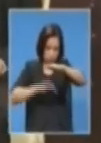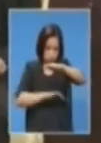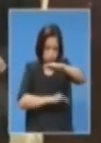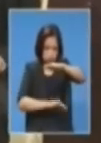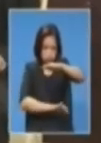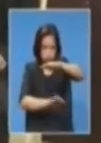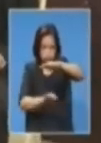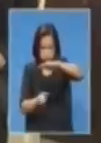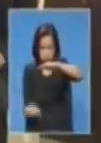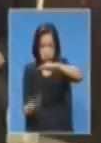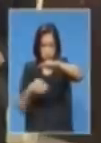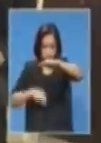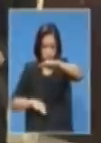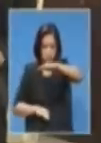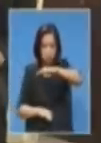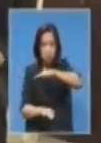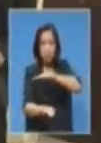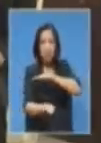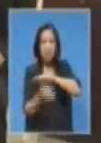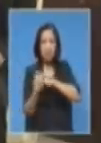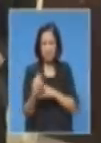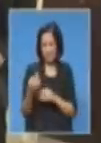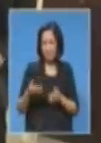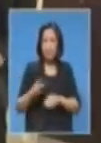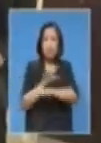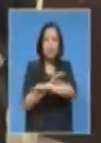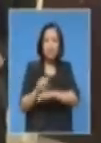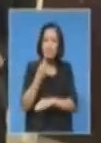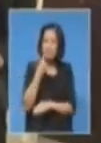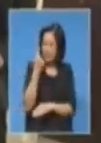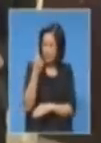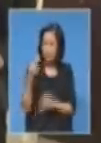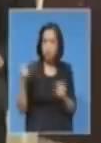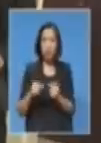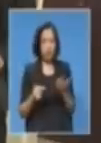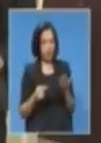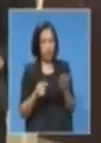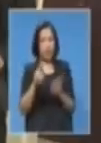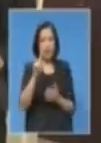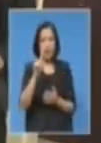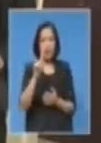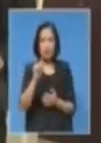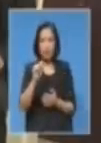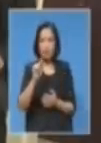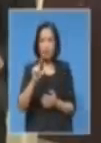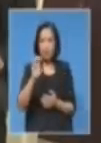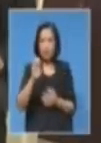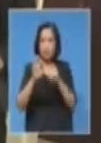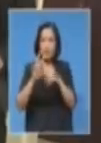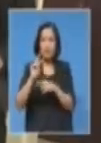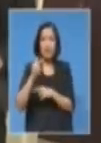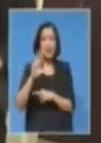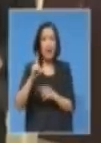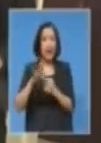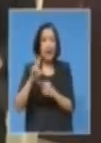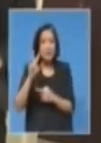มันมีสีแดงอันตรงตลิ่งชันวิ่งมาบางซื่อ ครับ อันนี้มันเสร็จแล้วหรือเปล่าครับ บาง